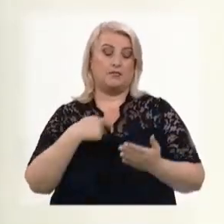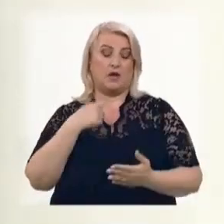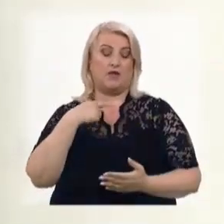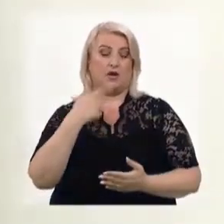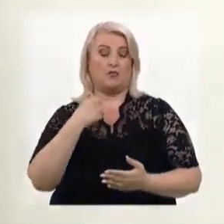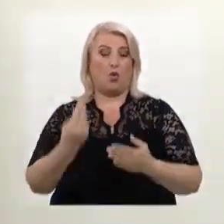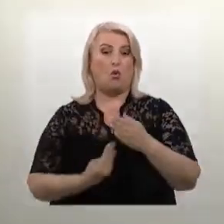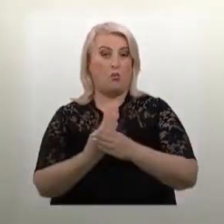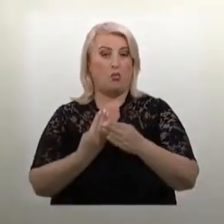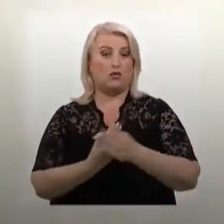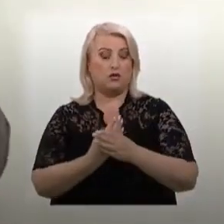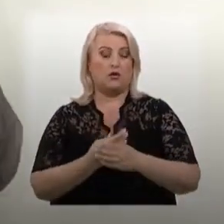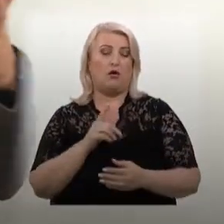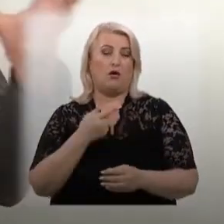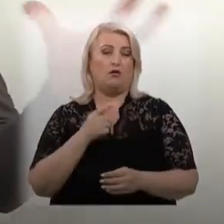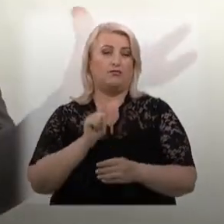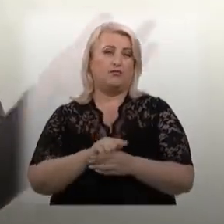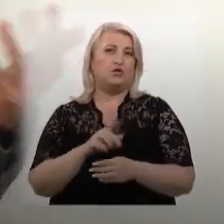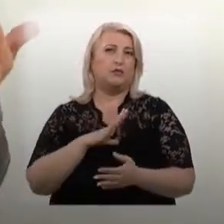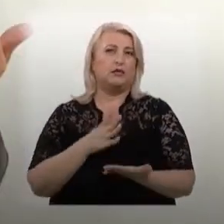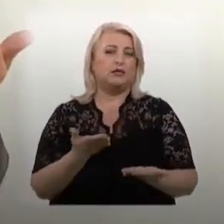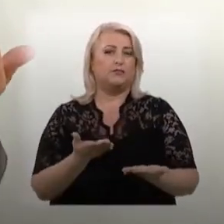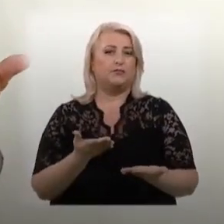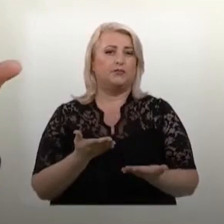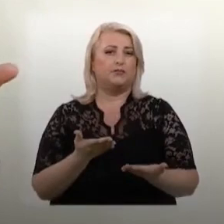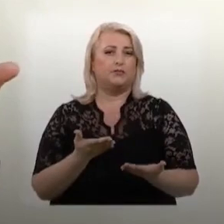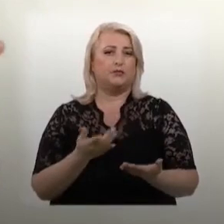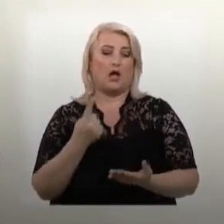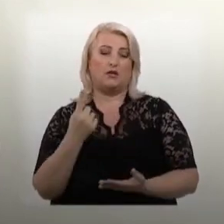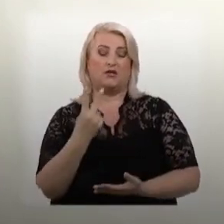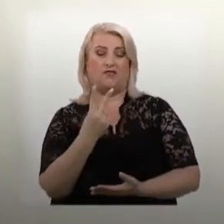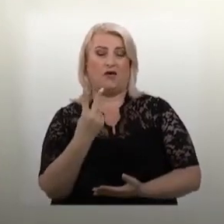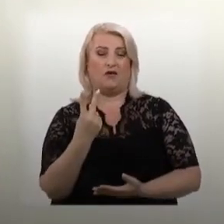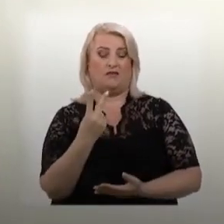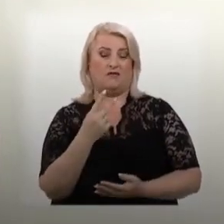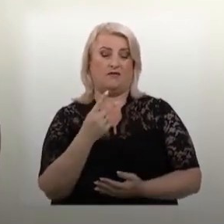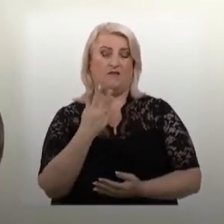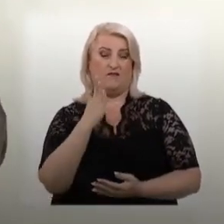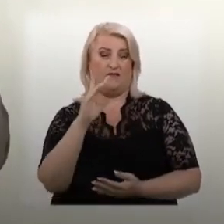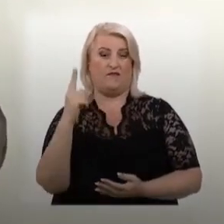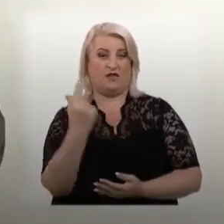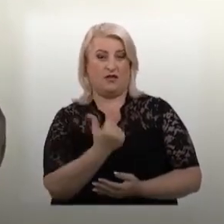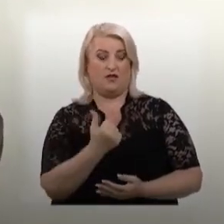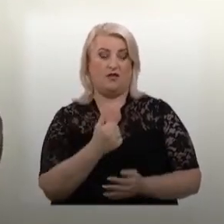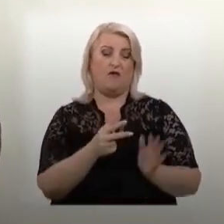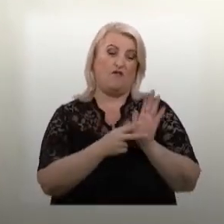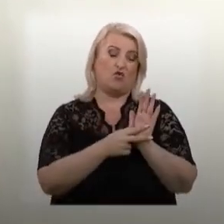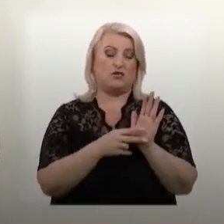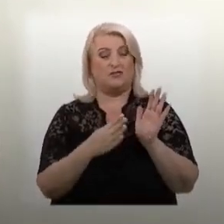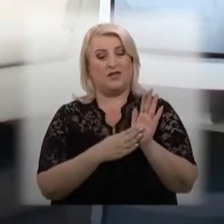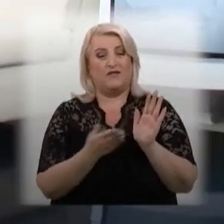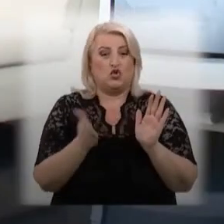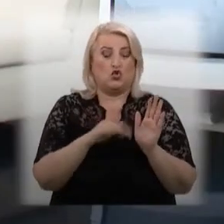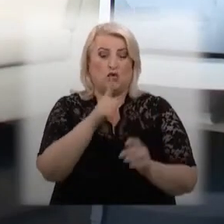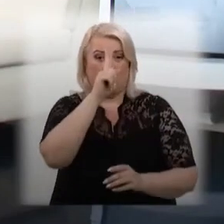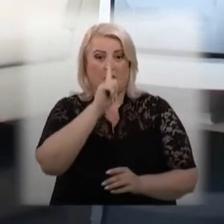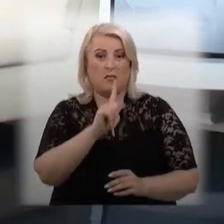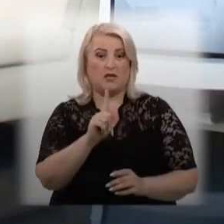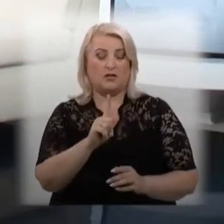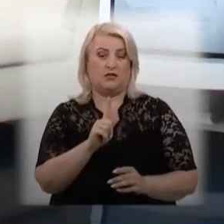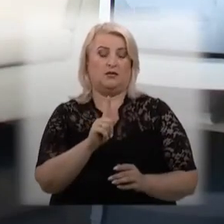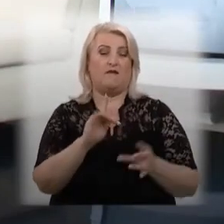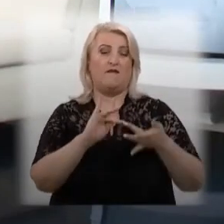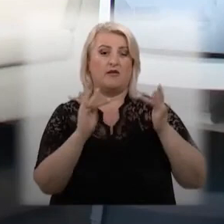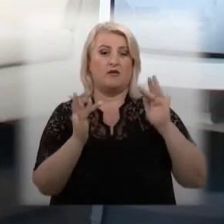postări el trebuie să fie una două păsări săptămâna asta înseamnă 850 postări pe lună pe o rețea în